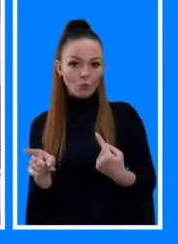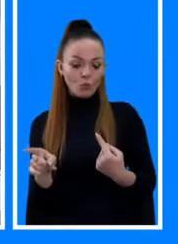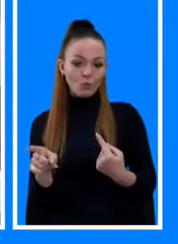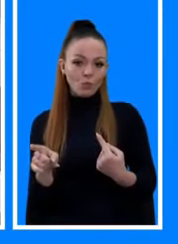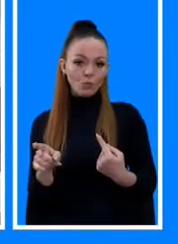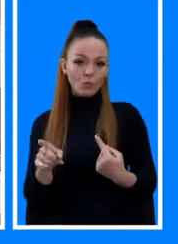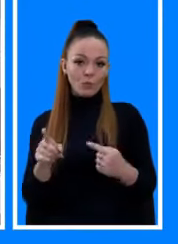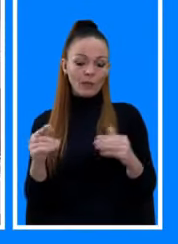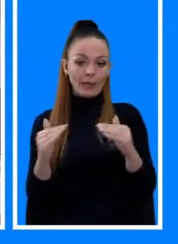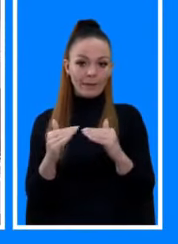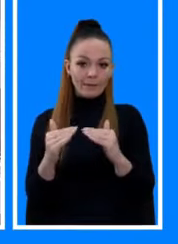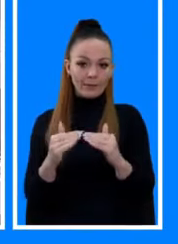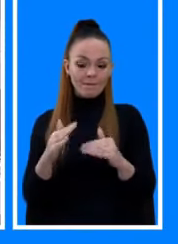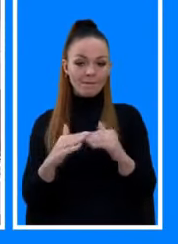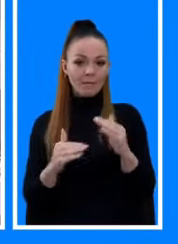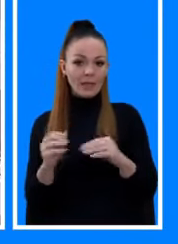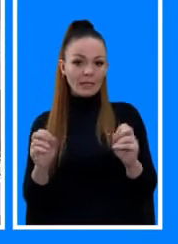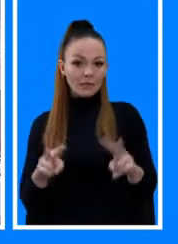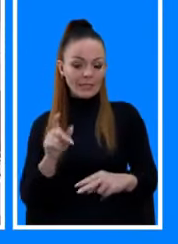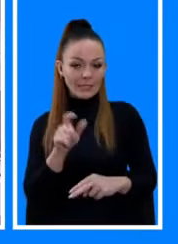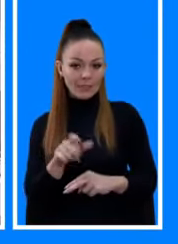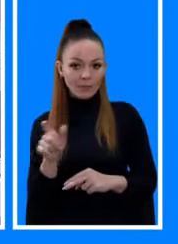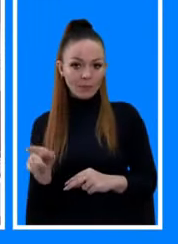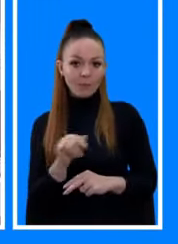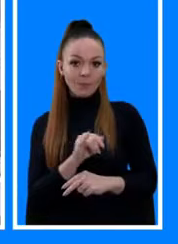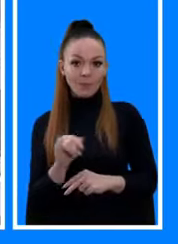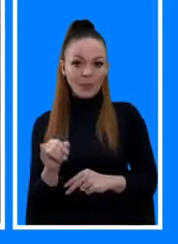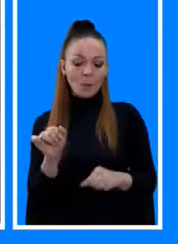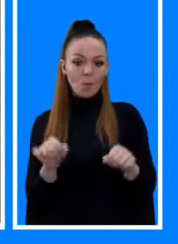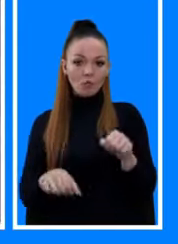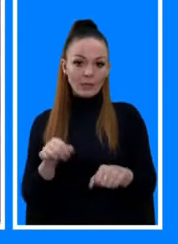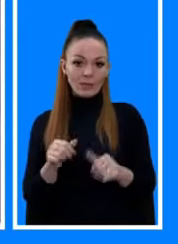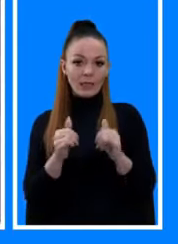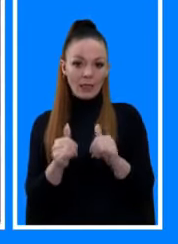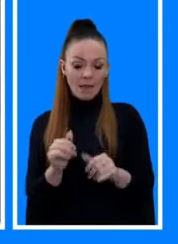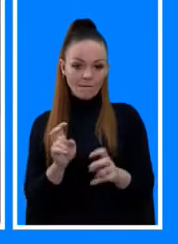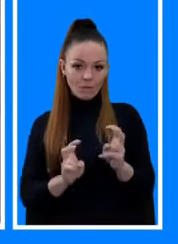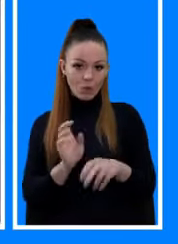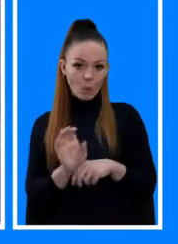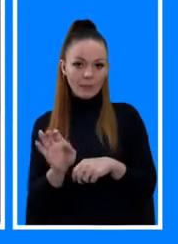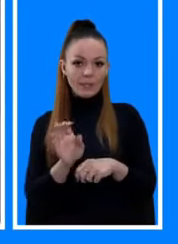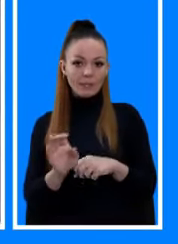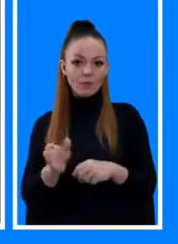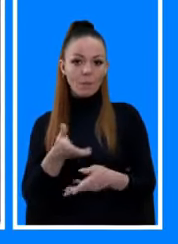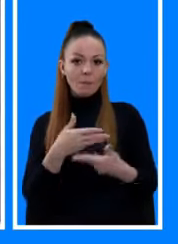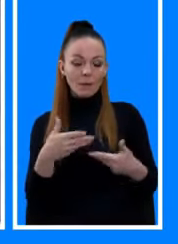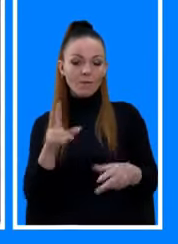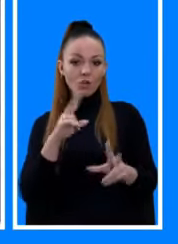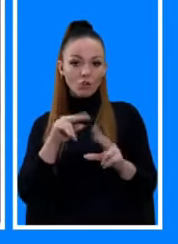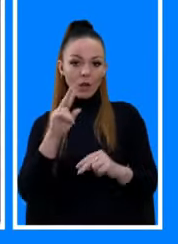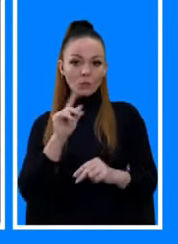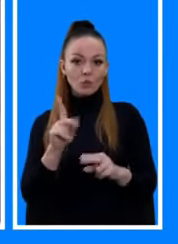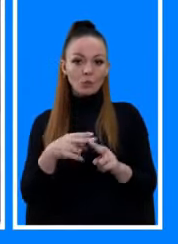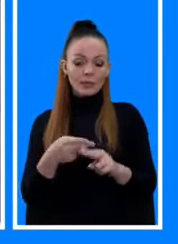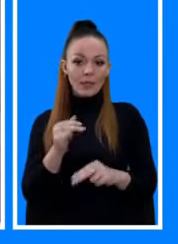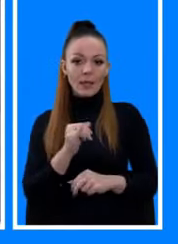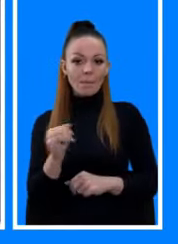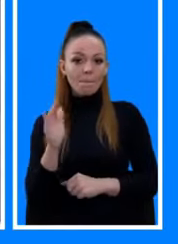на тому чи іншому рівні фахівців і можливості для виробництва. Ми вважаємо, що це майбутнє,